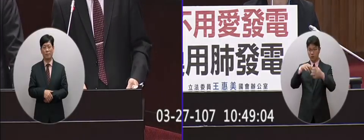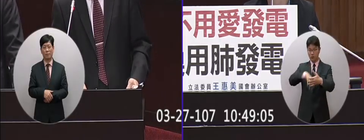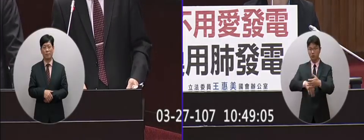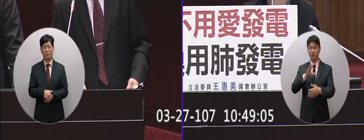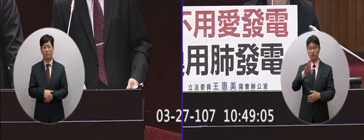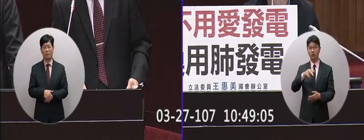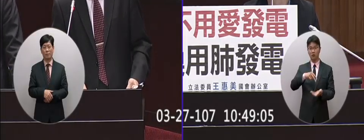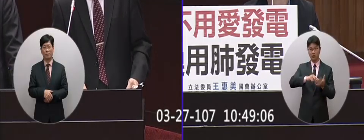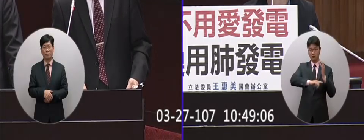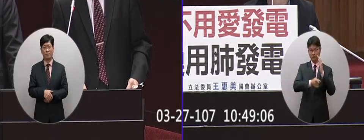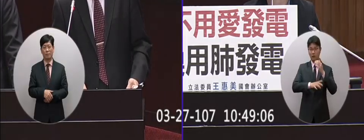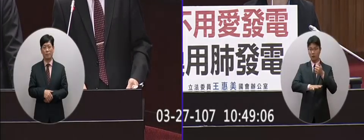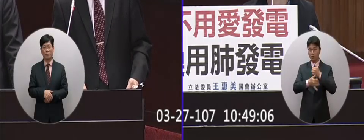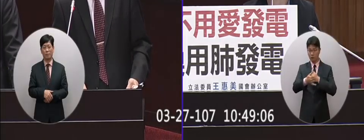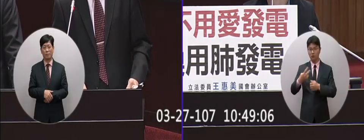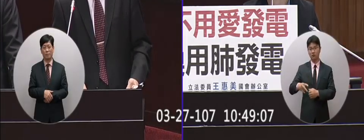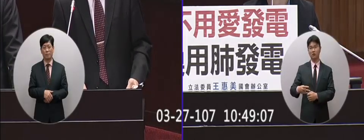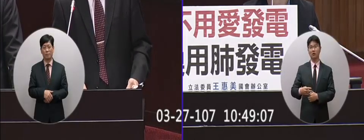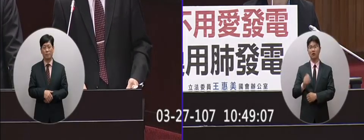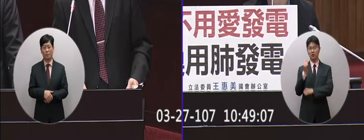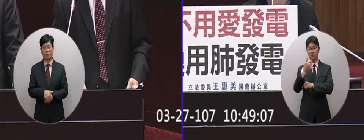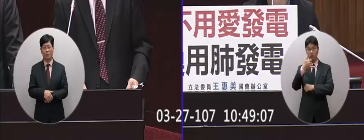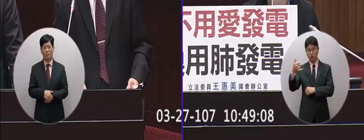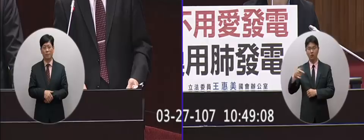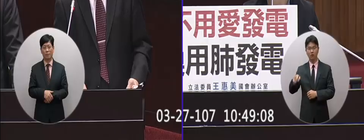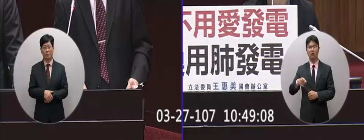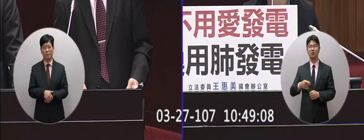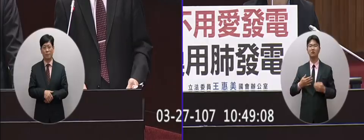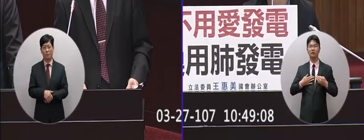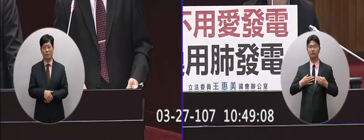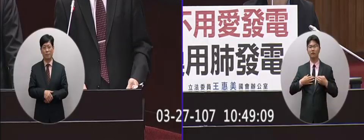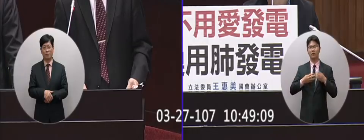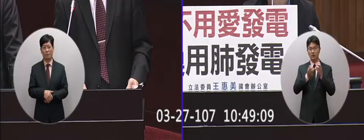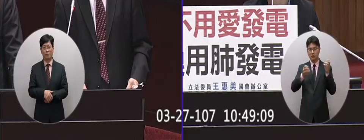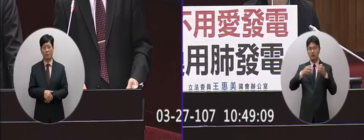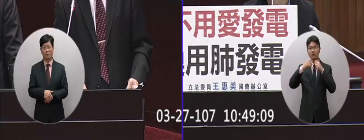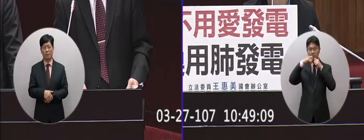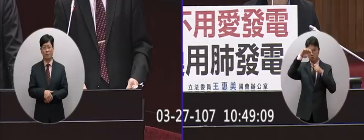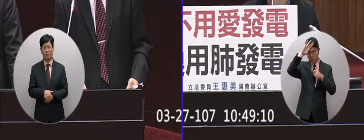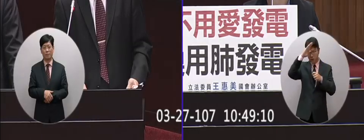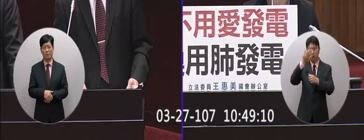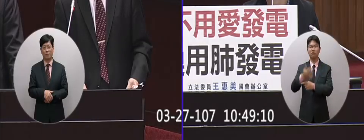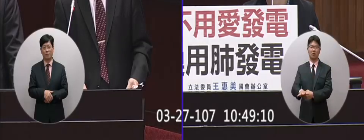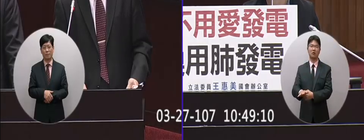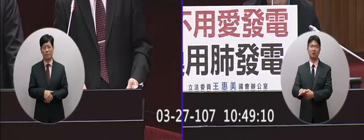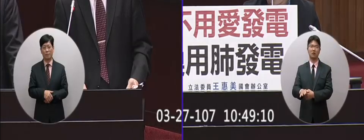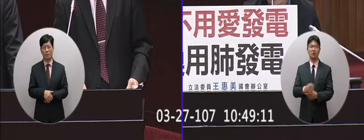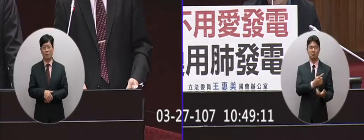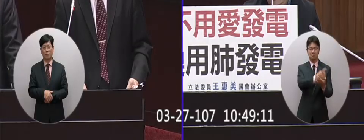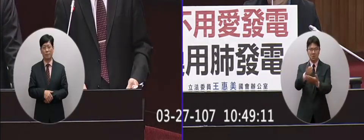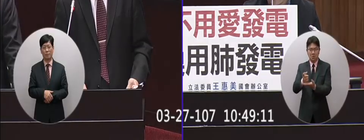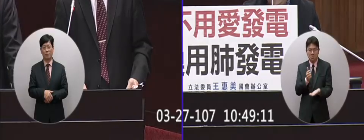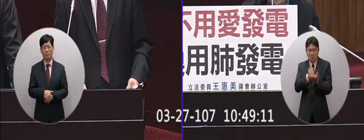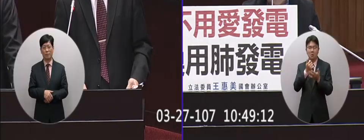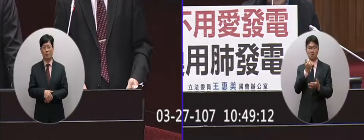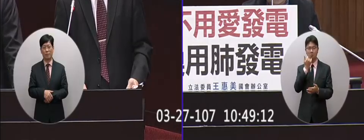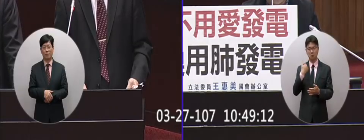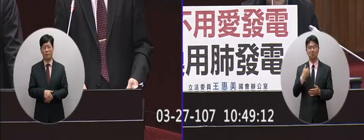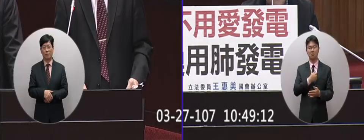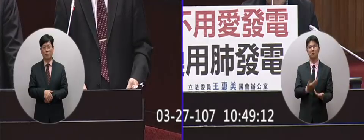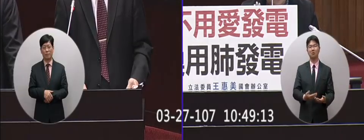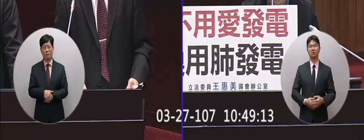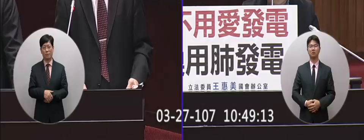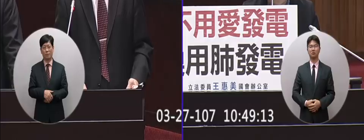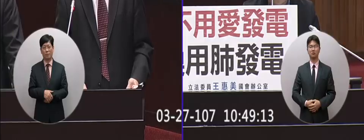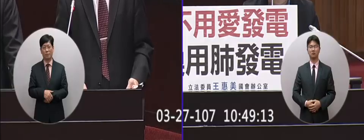员都是因为肺腺癌而过世的，所以这种东西真的。每个人都有机会，每个人都有可能哦。那